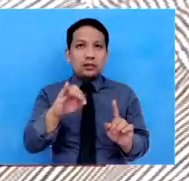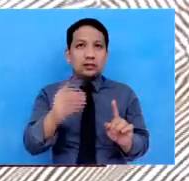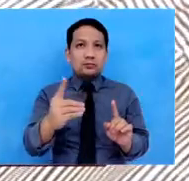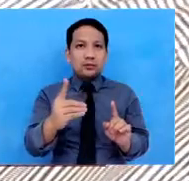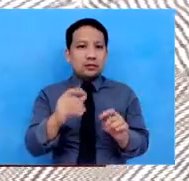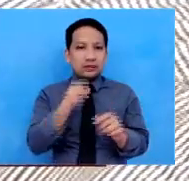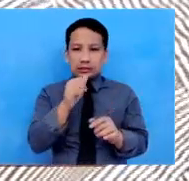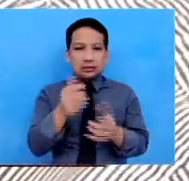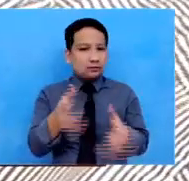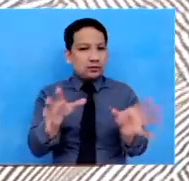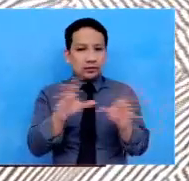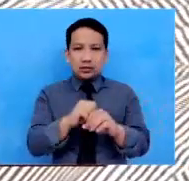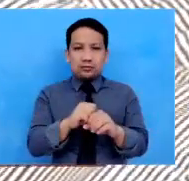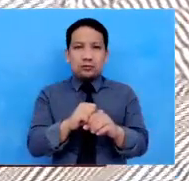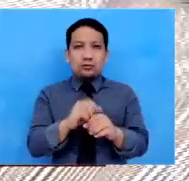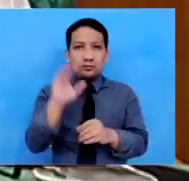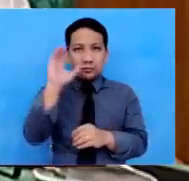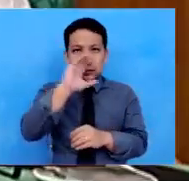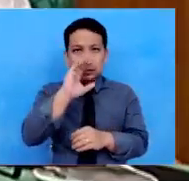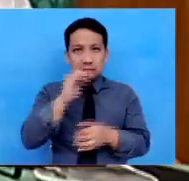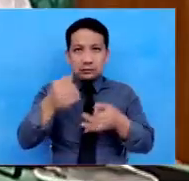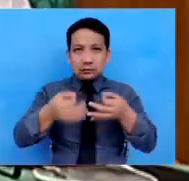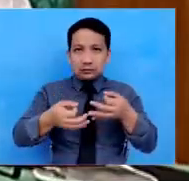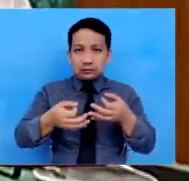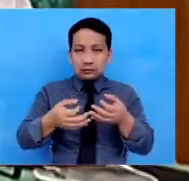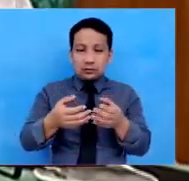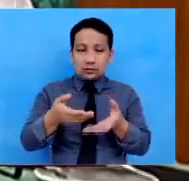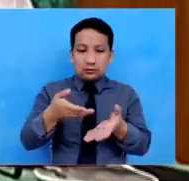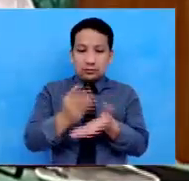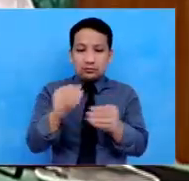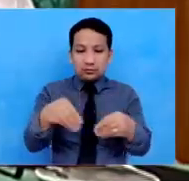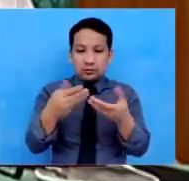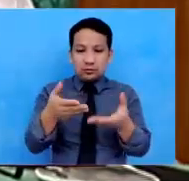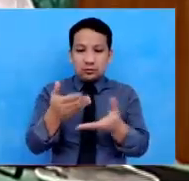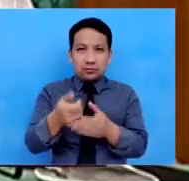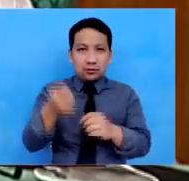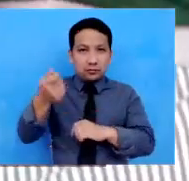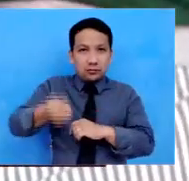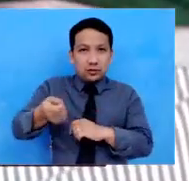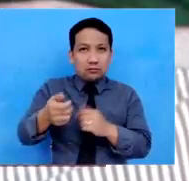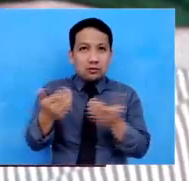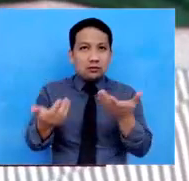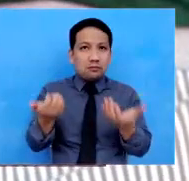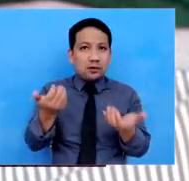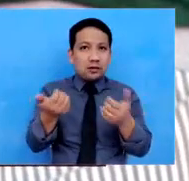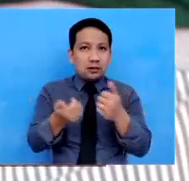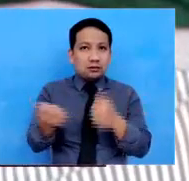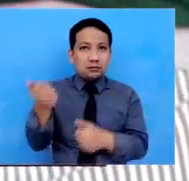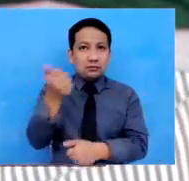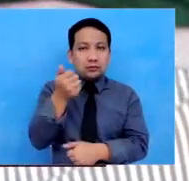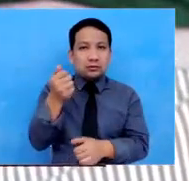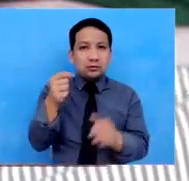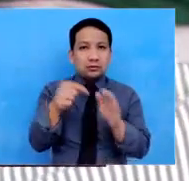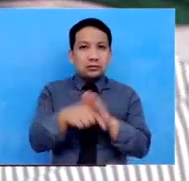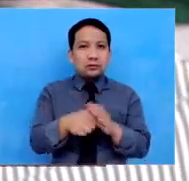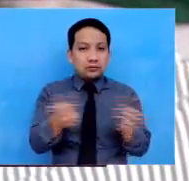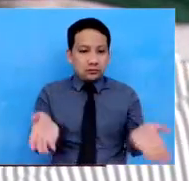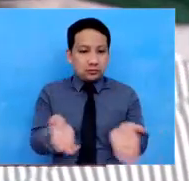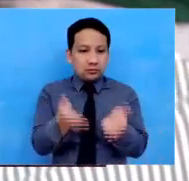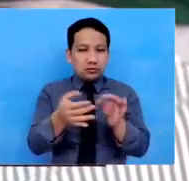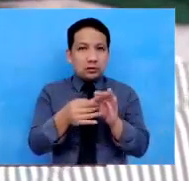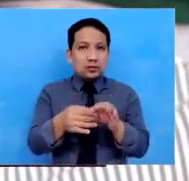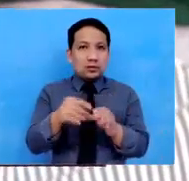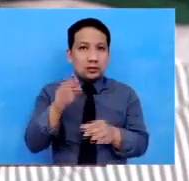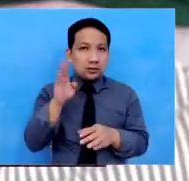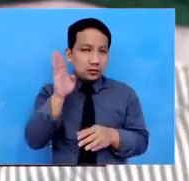dito ang paghahanap ng hustisya. Lalo't baka may iba pa raw mastermind o kasabwat sa pagpatay. May hamon din ang kapatid ni Ka